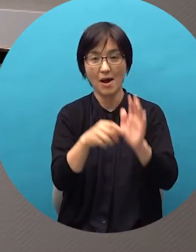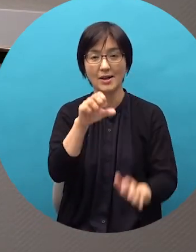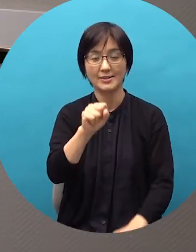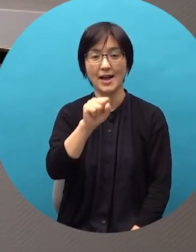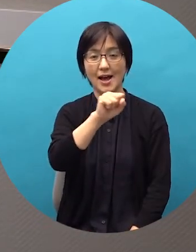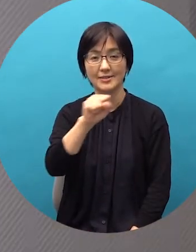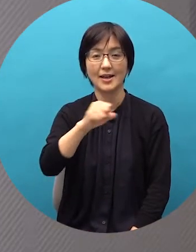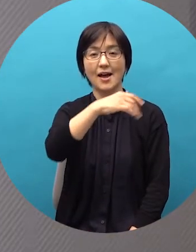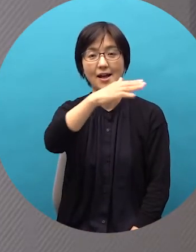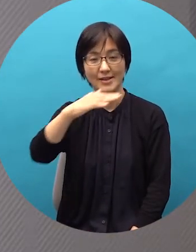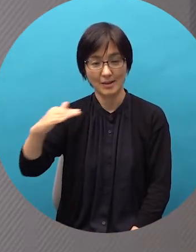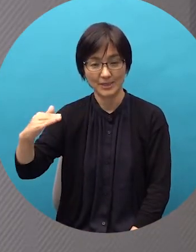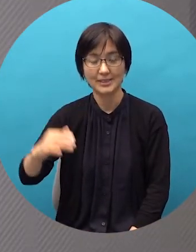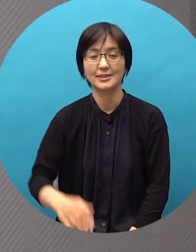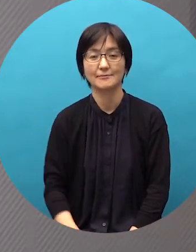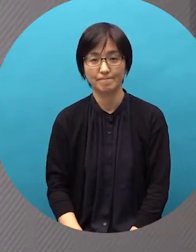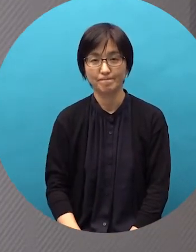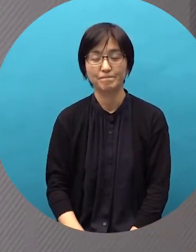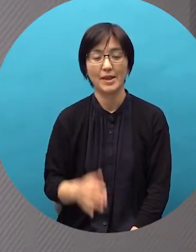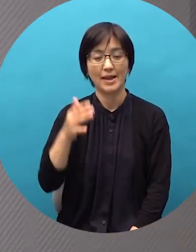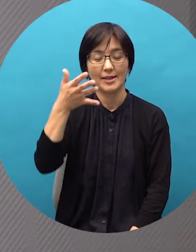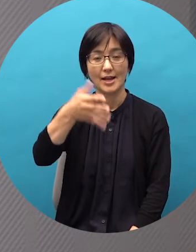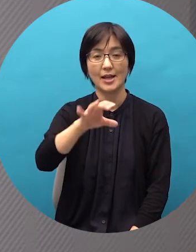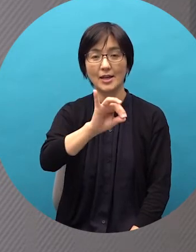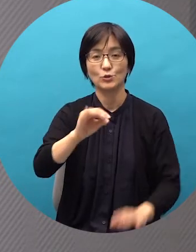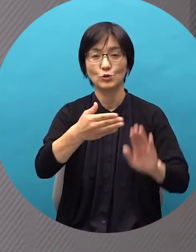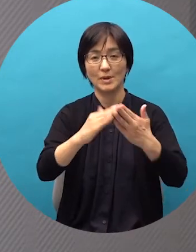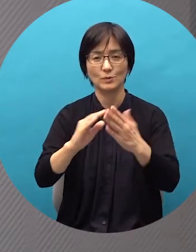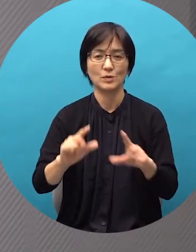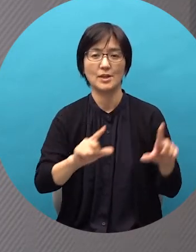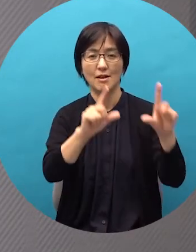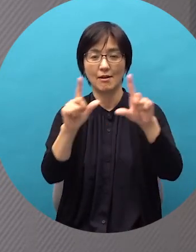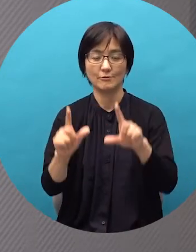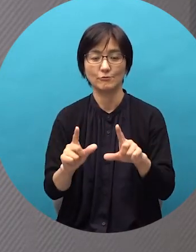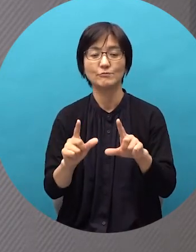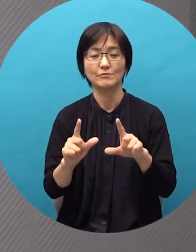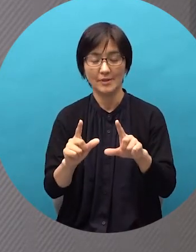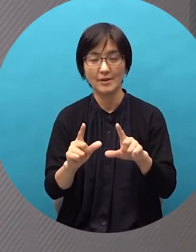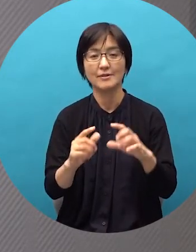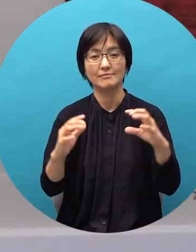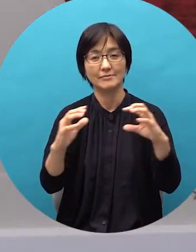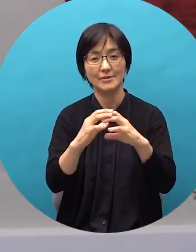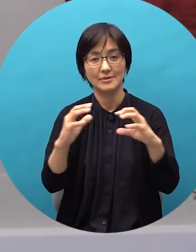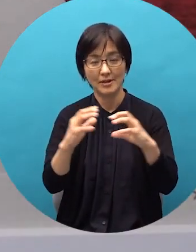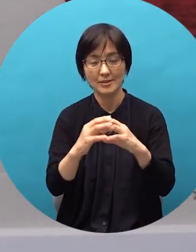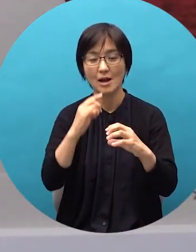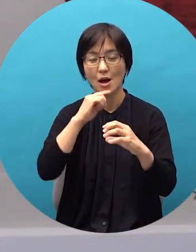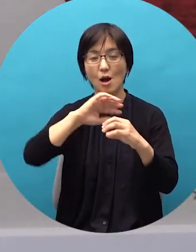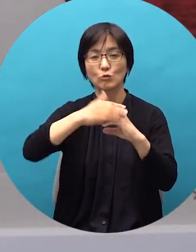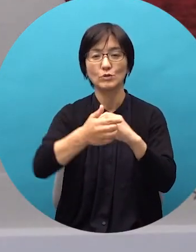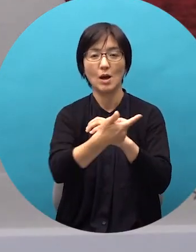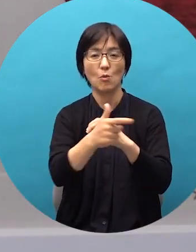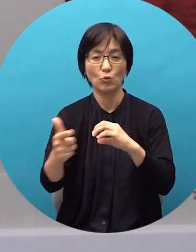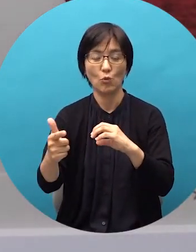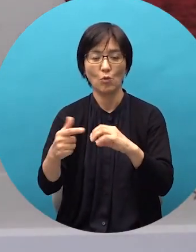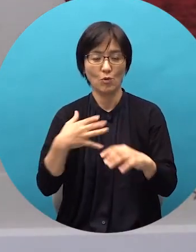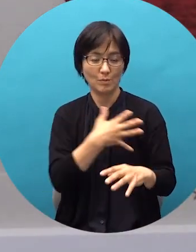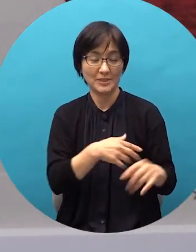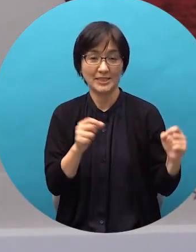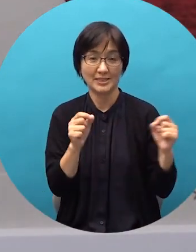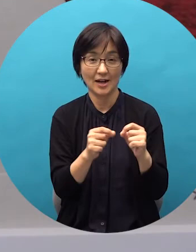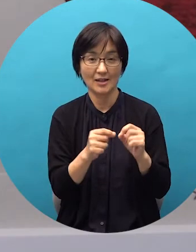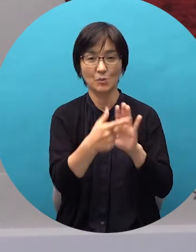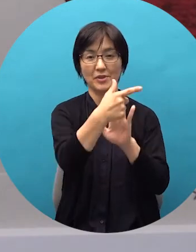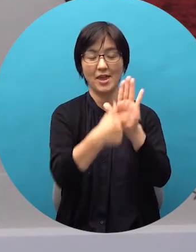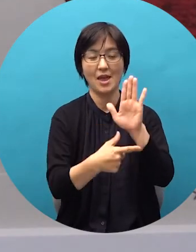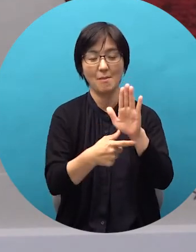品になります。晩年斉藤清は柳津町で暮らすわけですけれども、野菜とか果物、身近